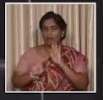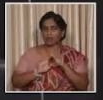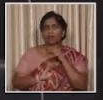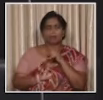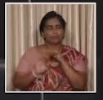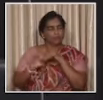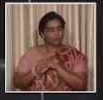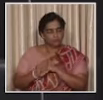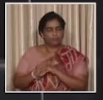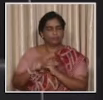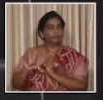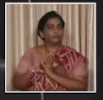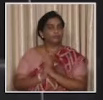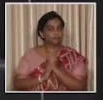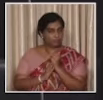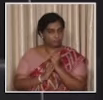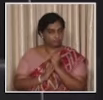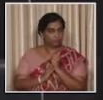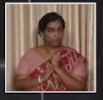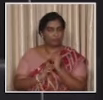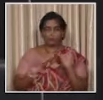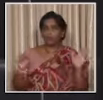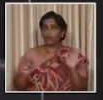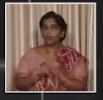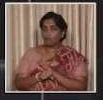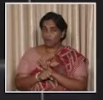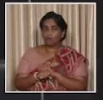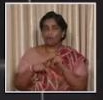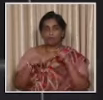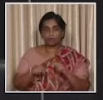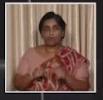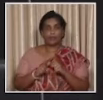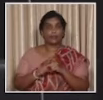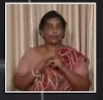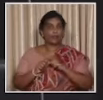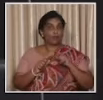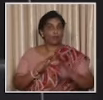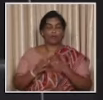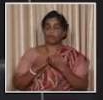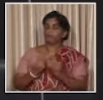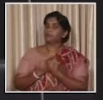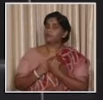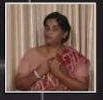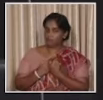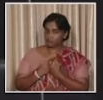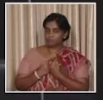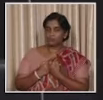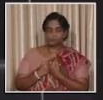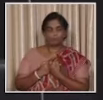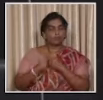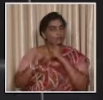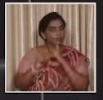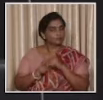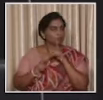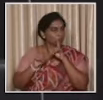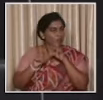Tiena Aitia. සම්පූර්ණයෙන්ම දැන් අධ්‍යක්ෂක මණ්ඩලය උදුරගෙන තිබෙනවා. ඉතින් මේ පිළිබඳව